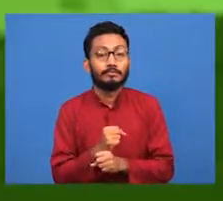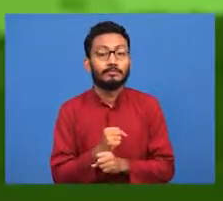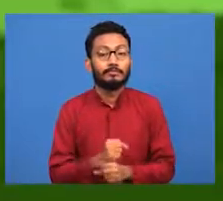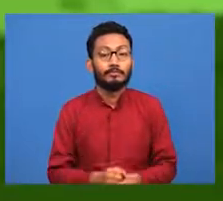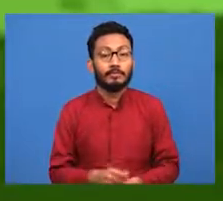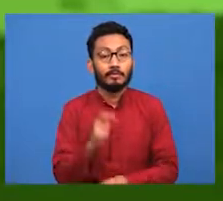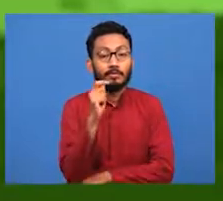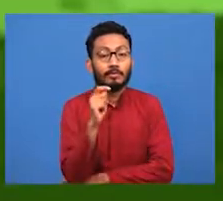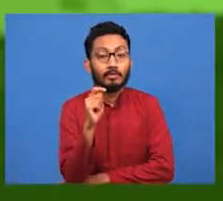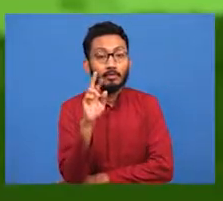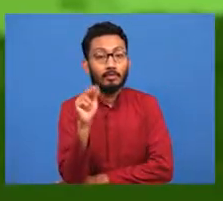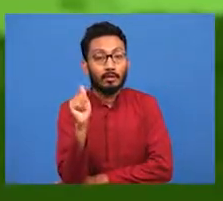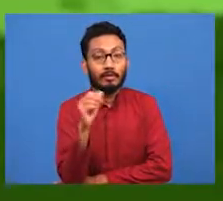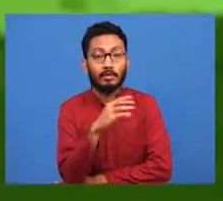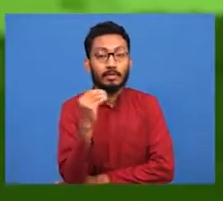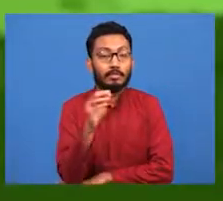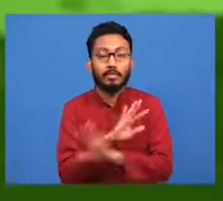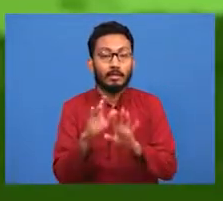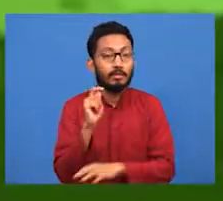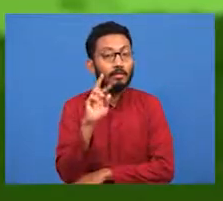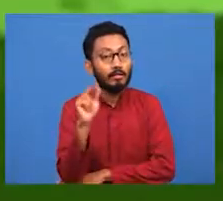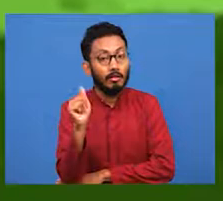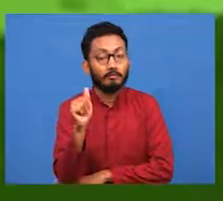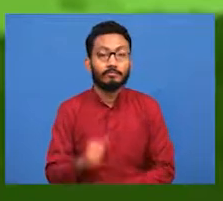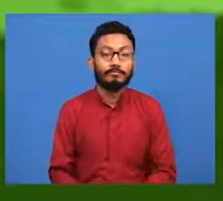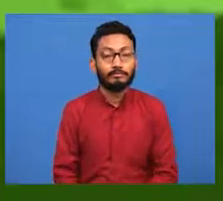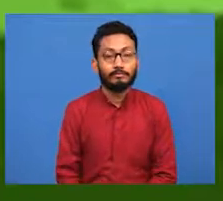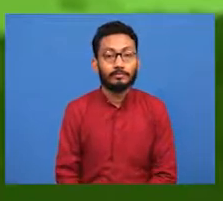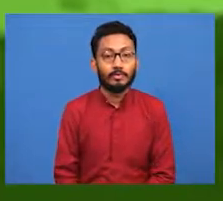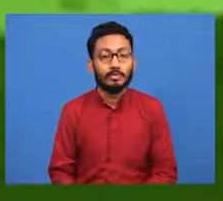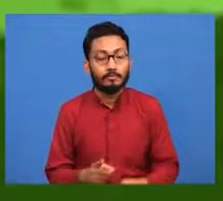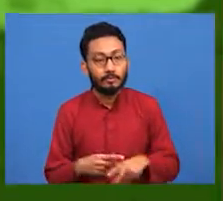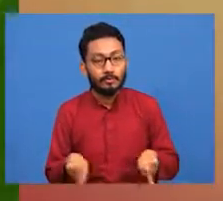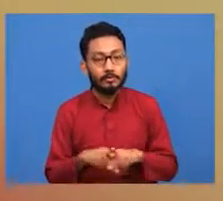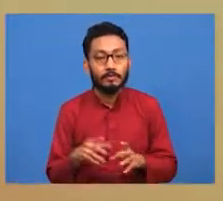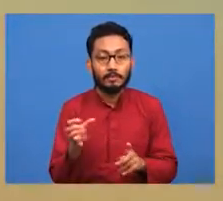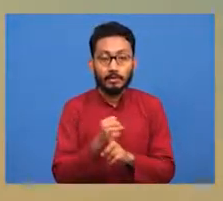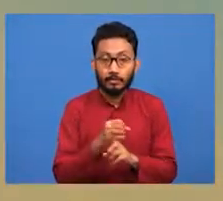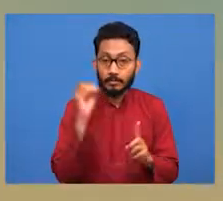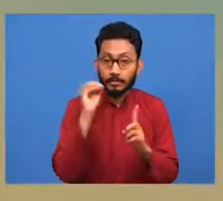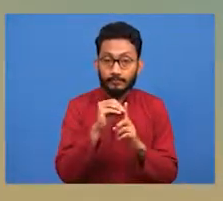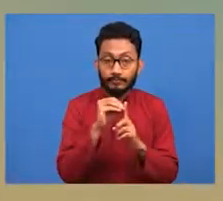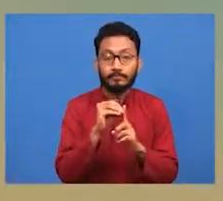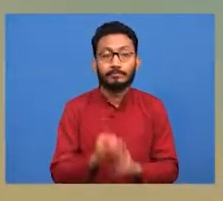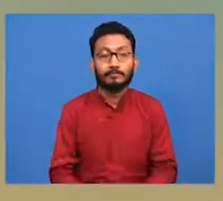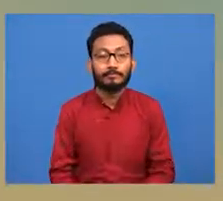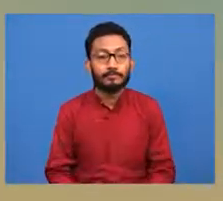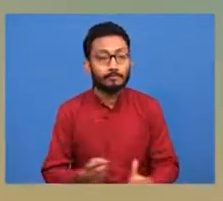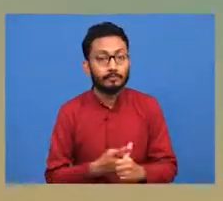Dalam tajuk ini, murid-murid perlu mencapai objektif pembelajaran yang berikut.